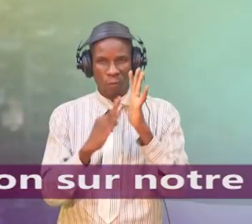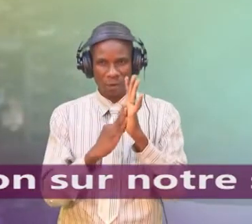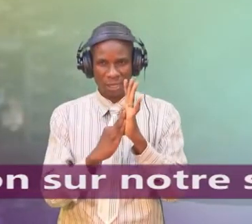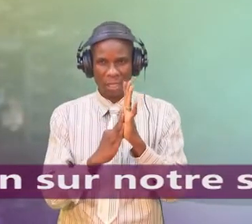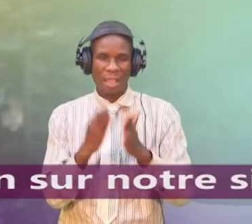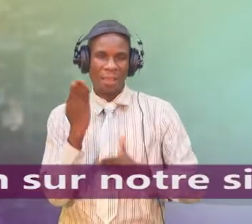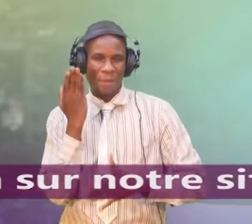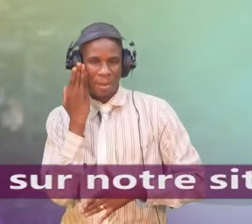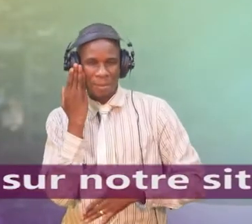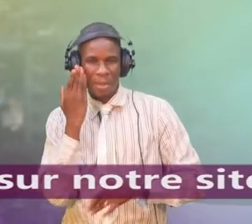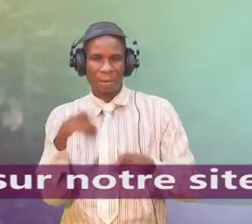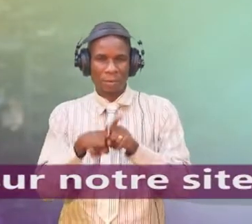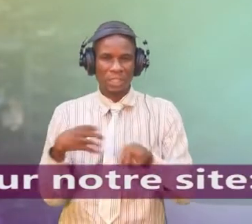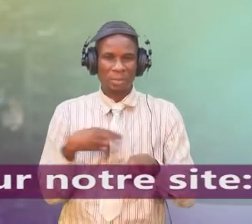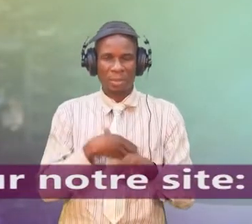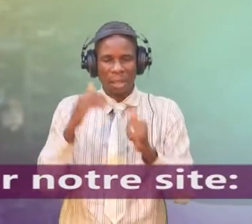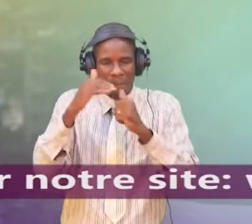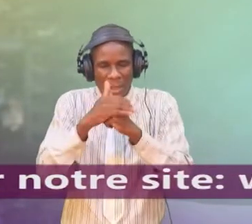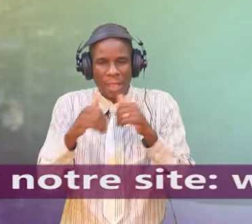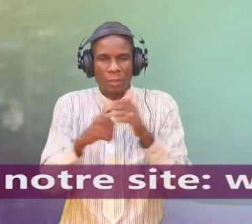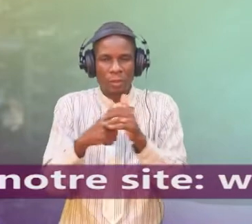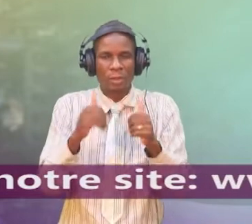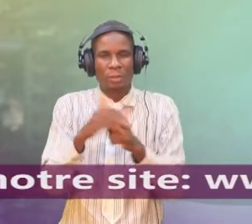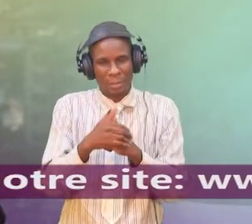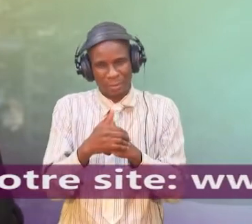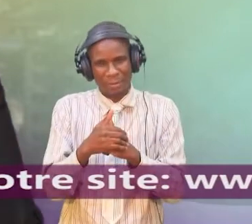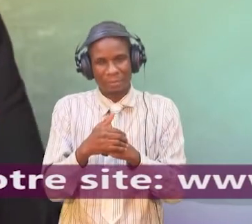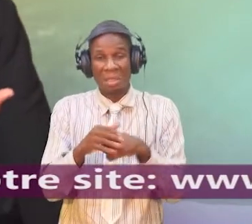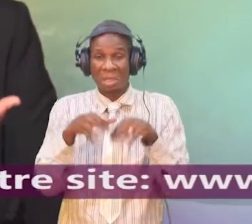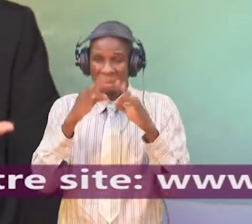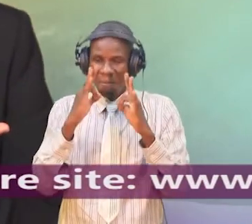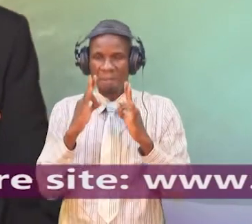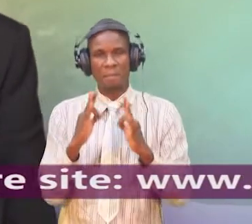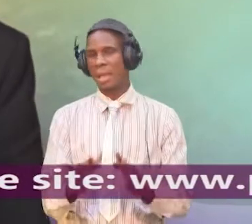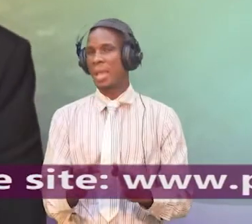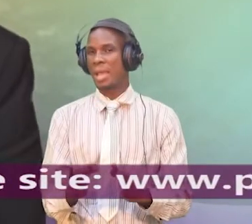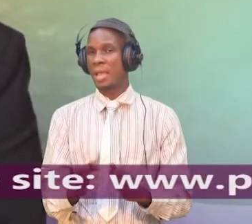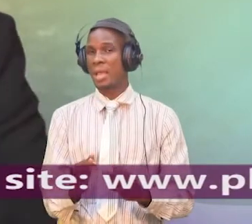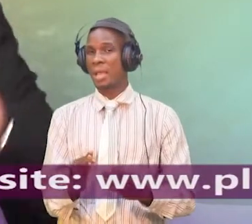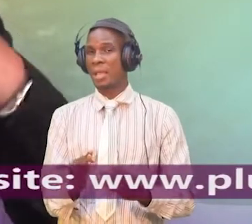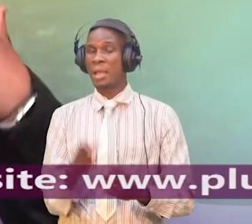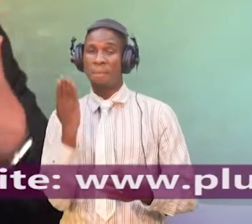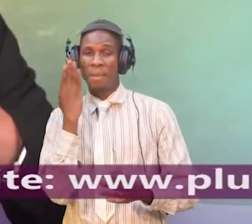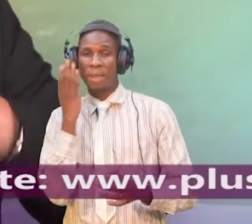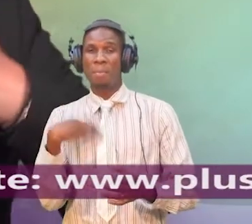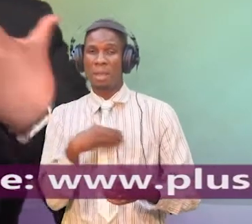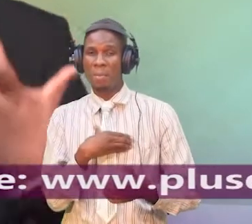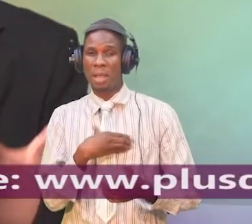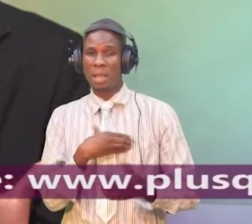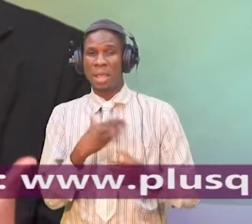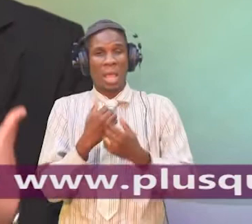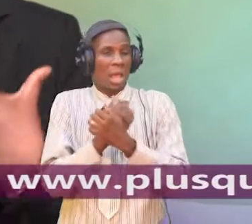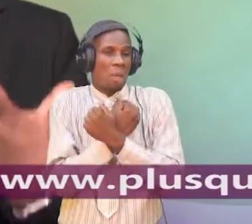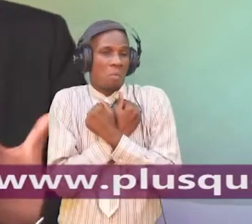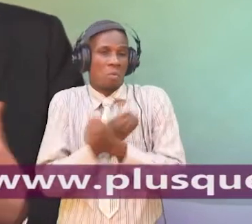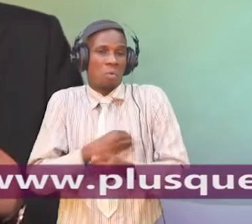mosusu ya mwambe balimbisanaka moko na mosusu Bato muso ba sundo la kapenda ko